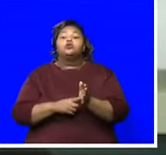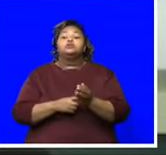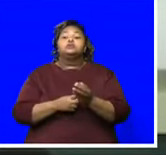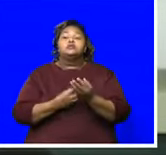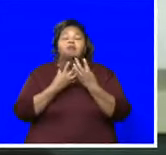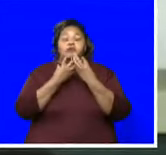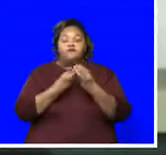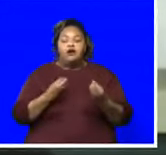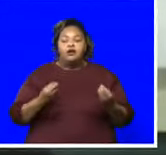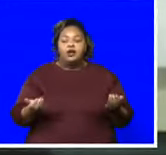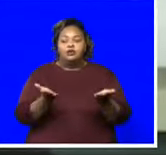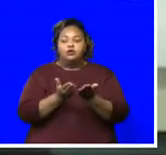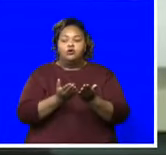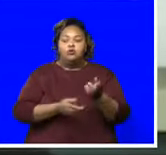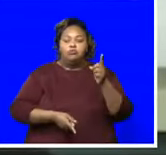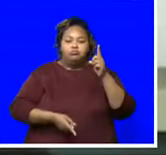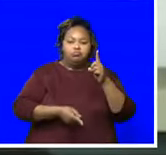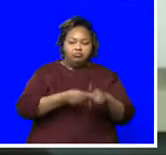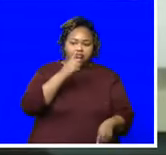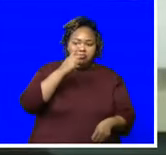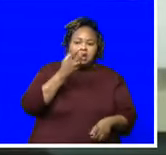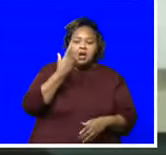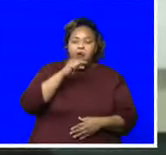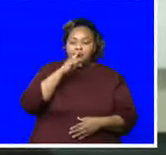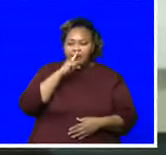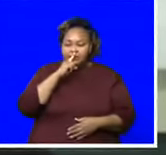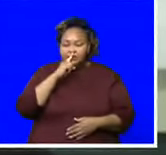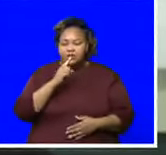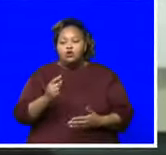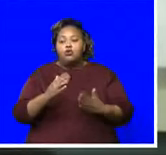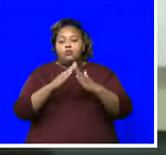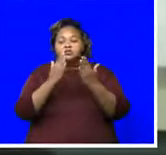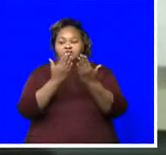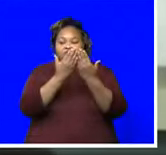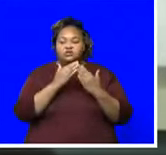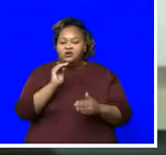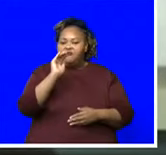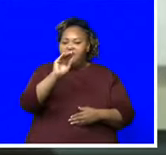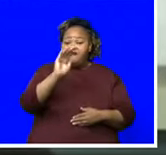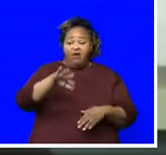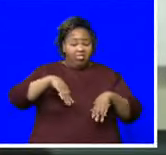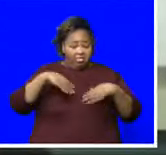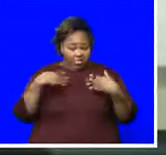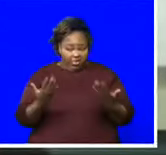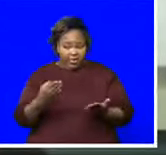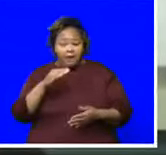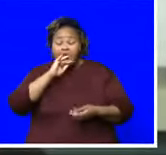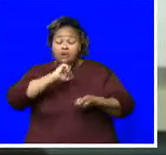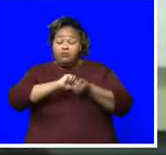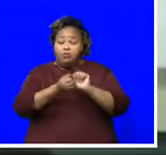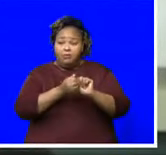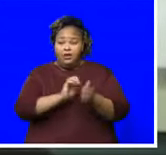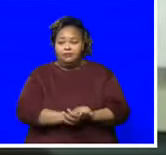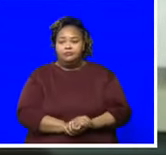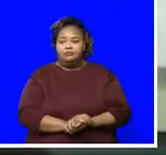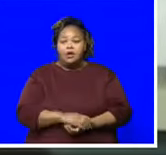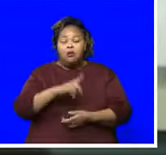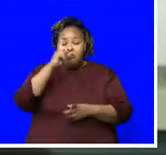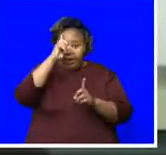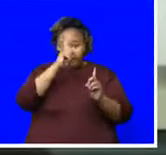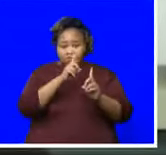etikweni ukhanza ukuthi sekuyinkinga lokho. Bothishela abakhulu kufuna nabatawucosha